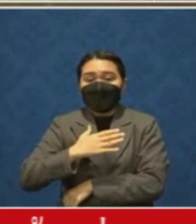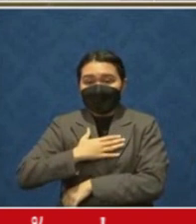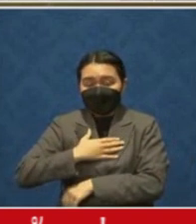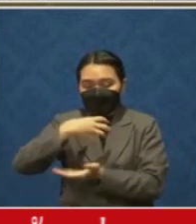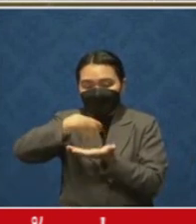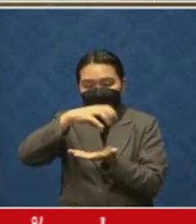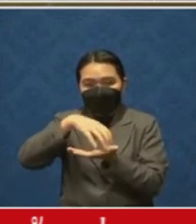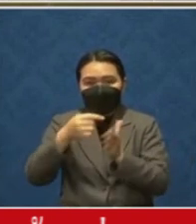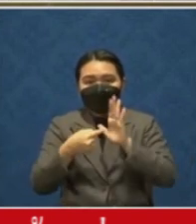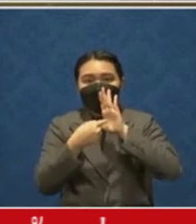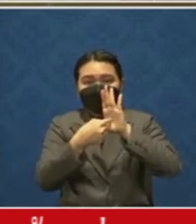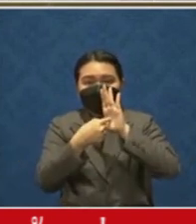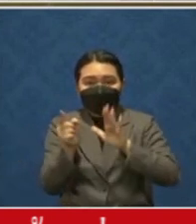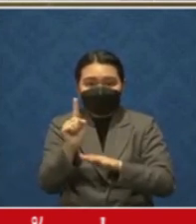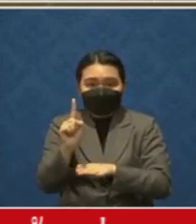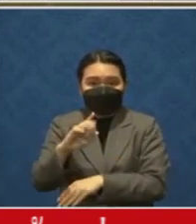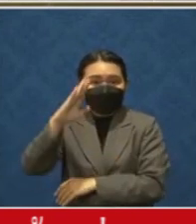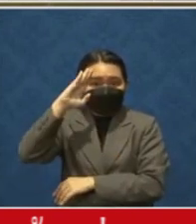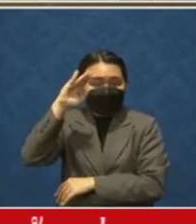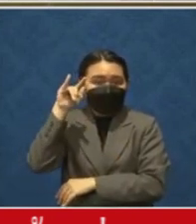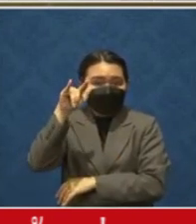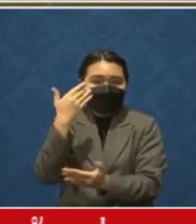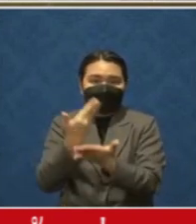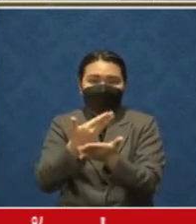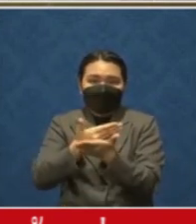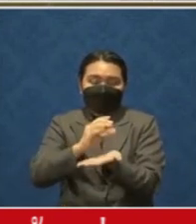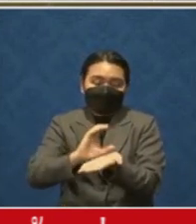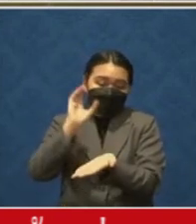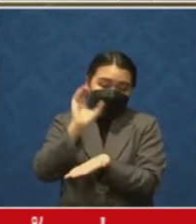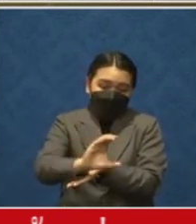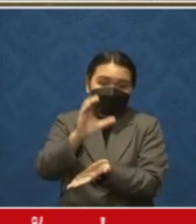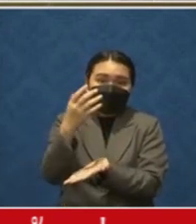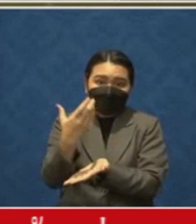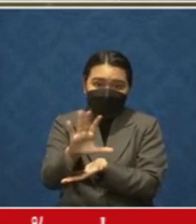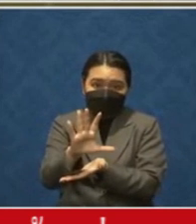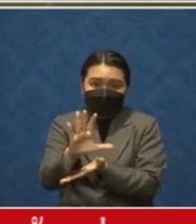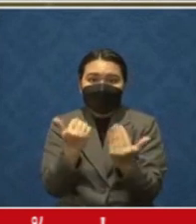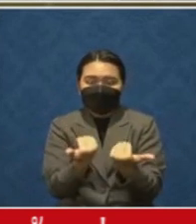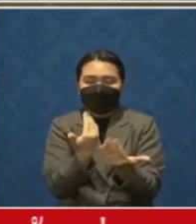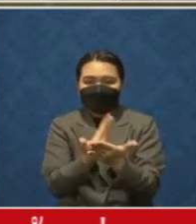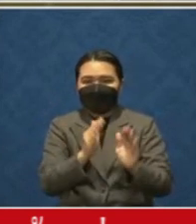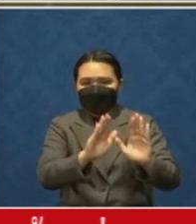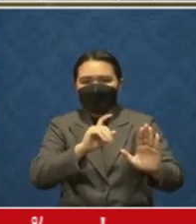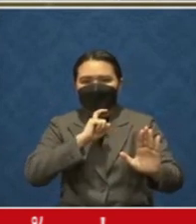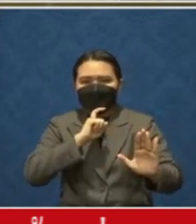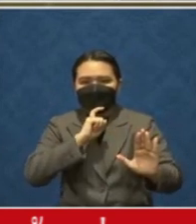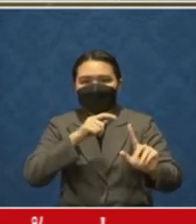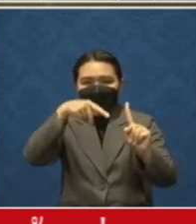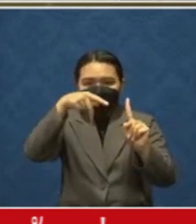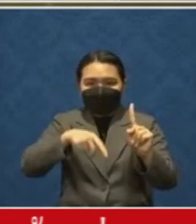ผมยกตัวอย่างครับว่ากองทัพอากาศเนี่ยได้เงินงบประมาณไปเนี่ยยังมีเงินค้างอยู่